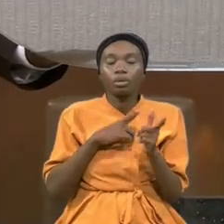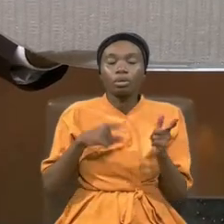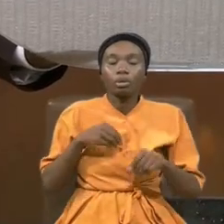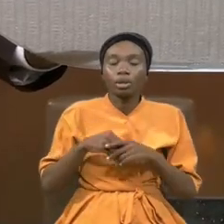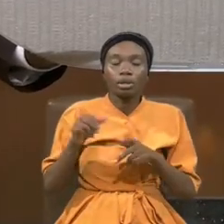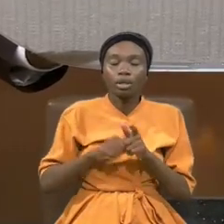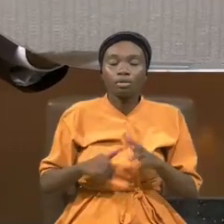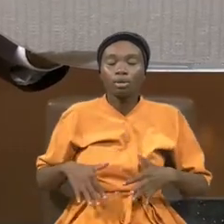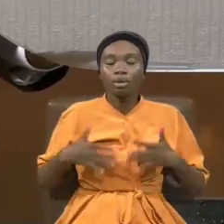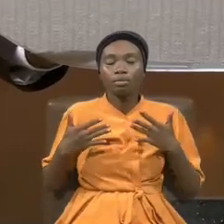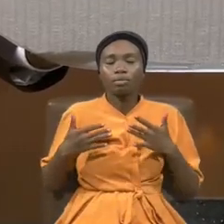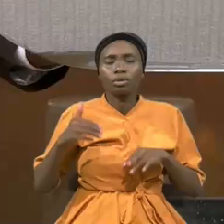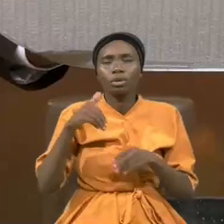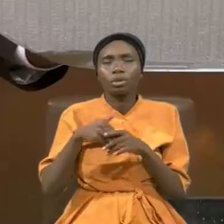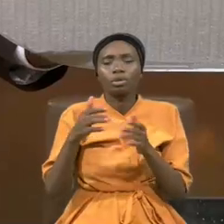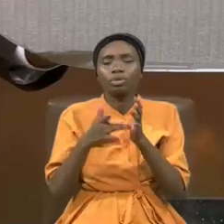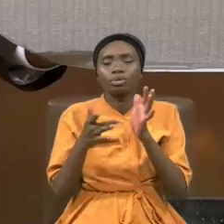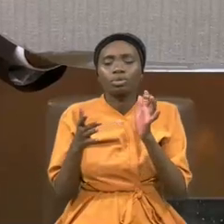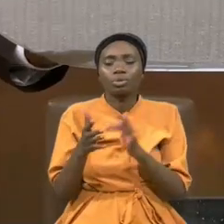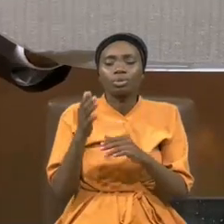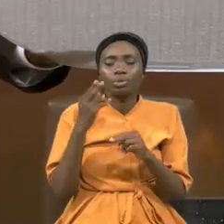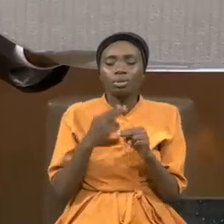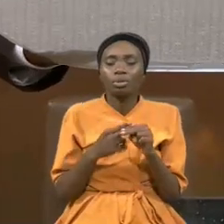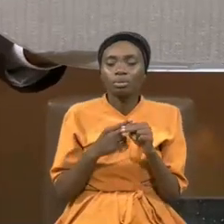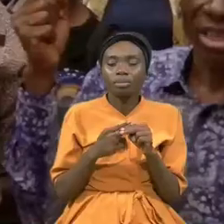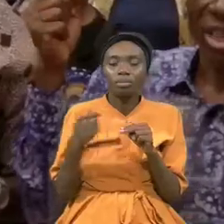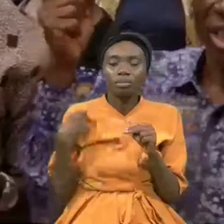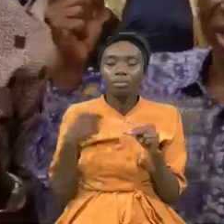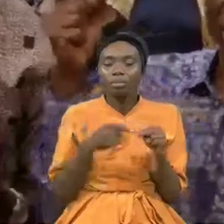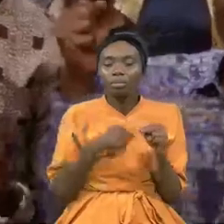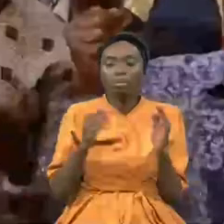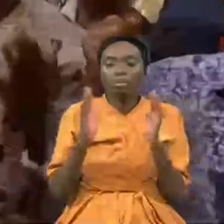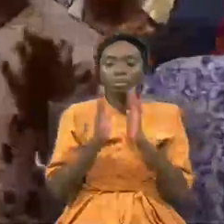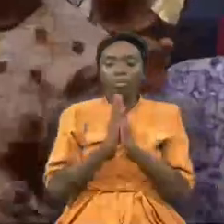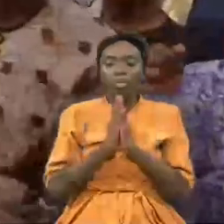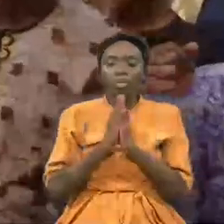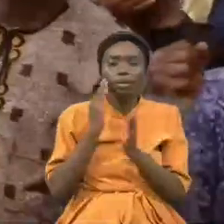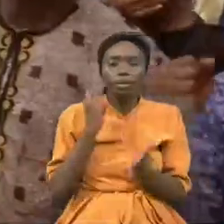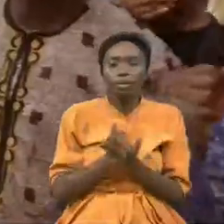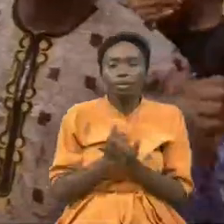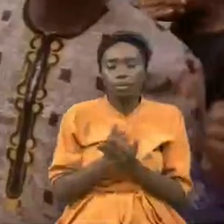chaque vie. Au nom de Jésus, nous prions.